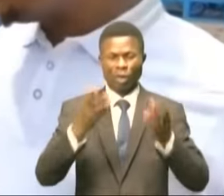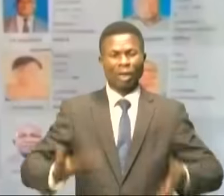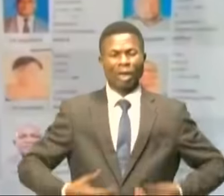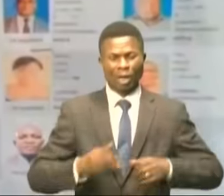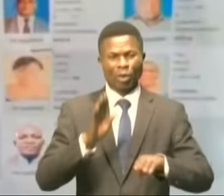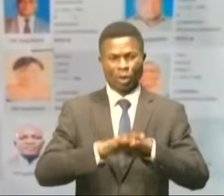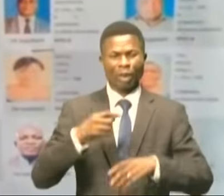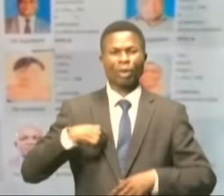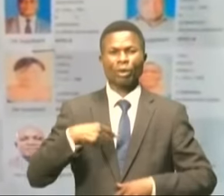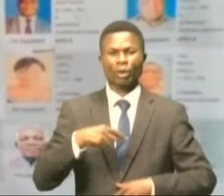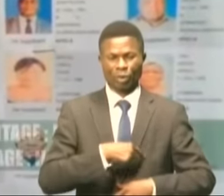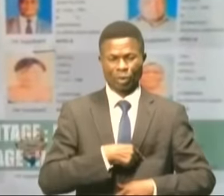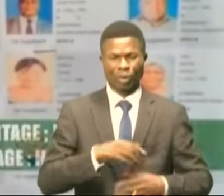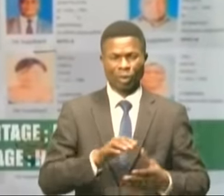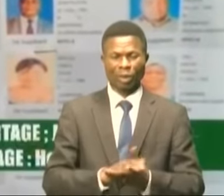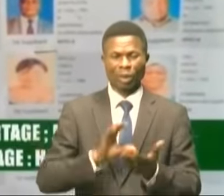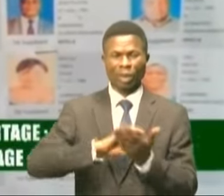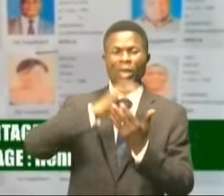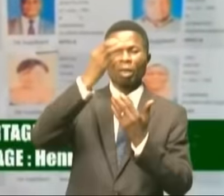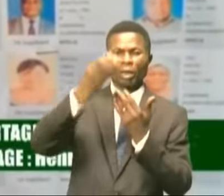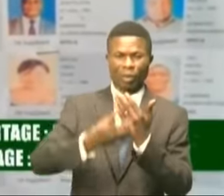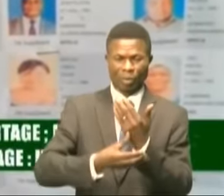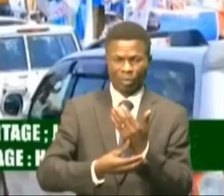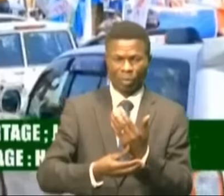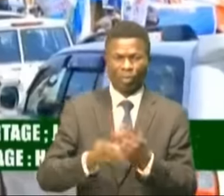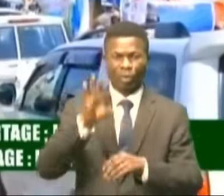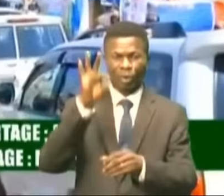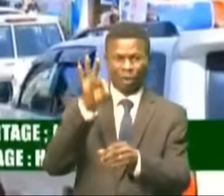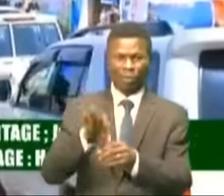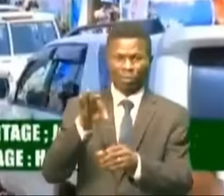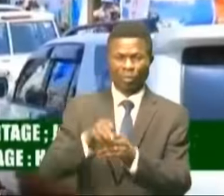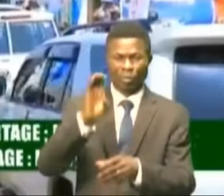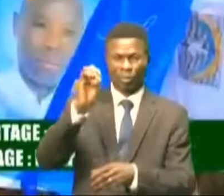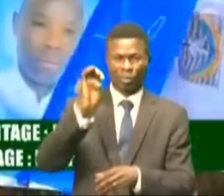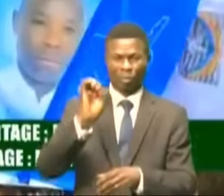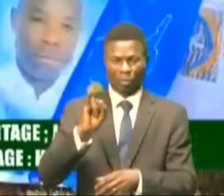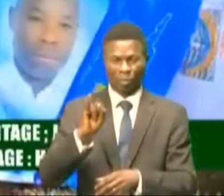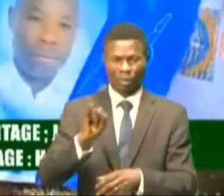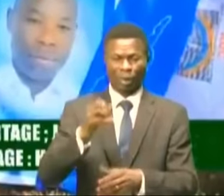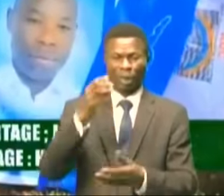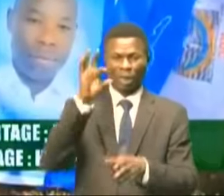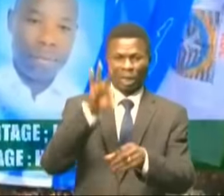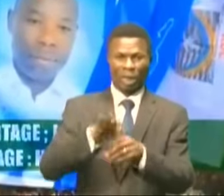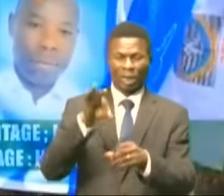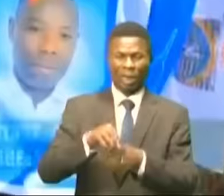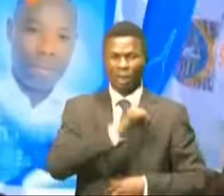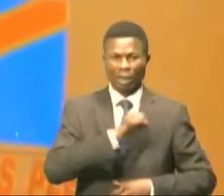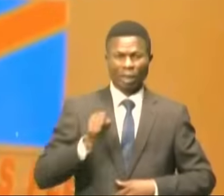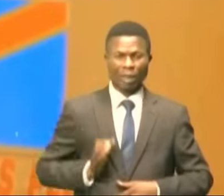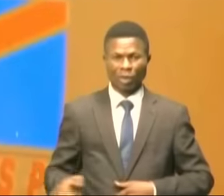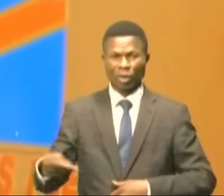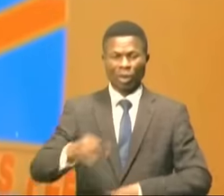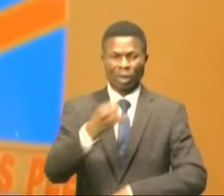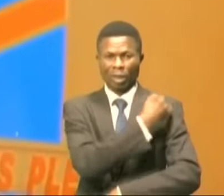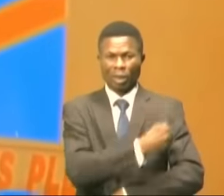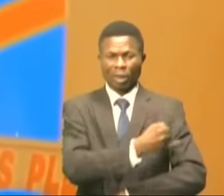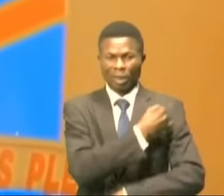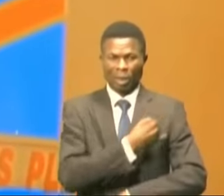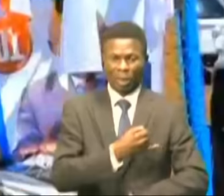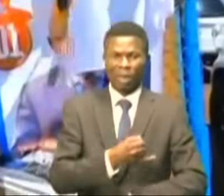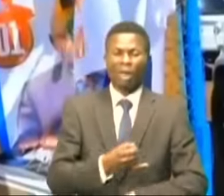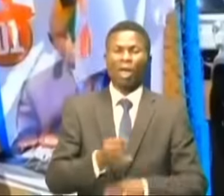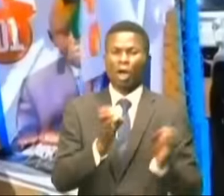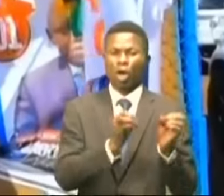joie. Selon le calendrier de la CENI, les élections de sénateurs à Ituri auront lieu le 24